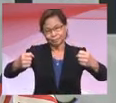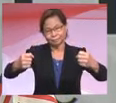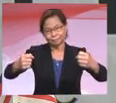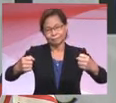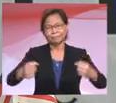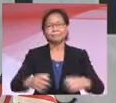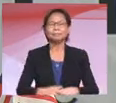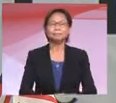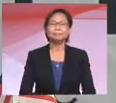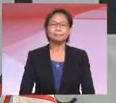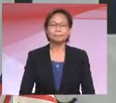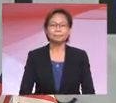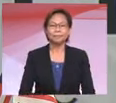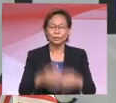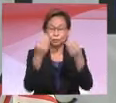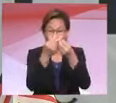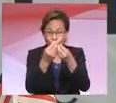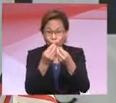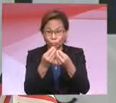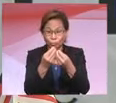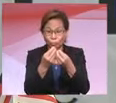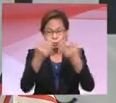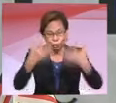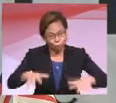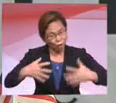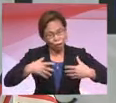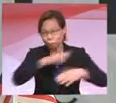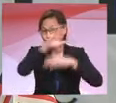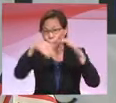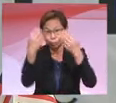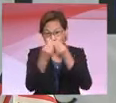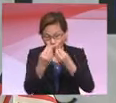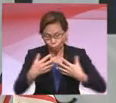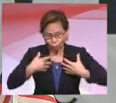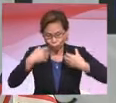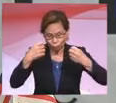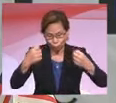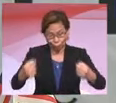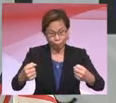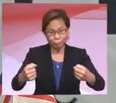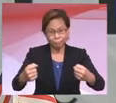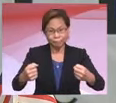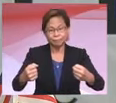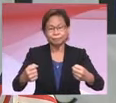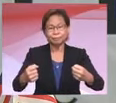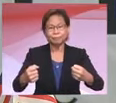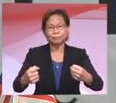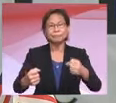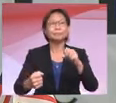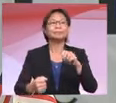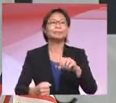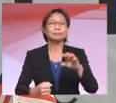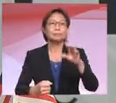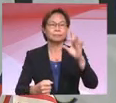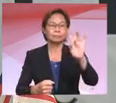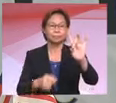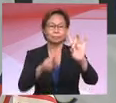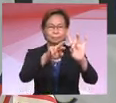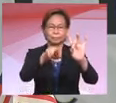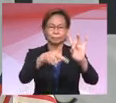pada hari ini. Jumlah kumulatif kes yang telah pulih sepenuhnya daripada jangkitan COVID-19 adalah sebanyak